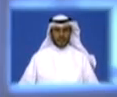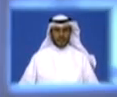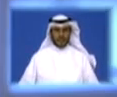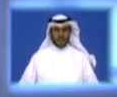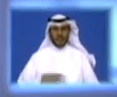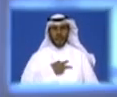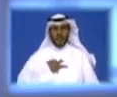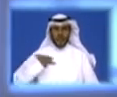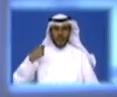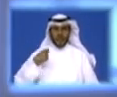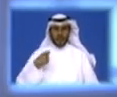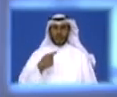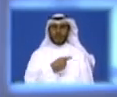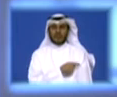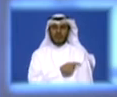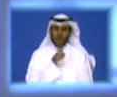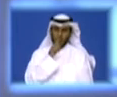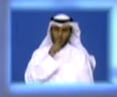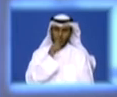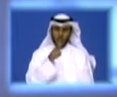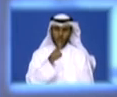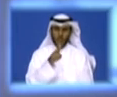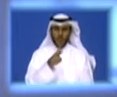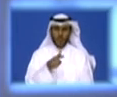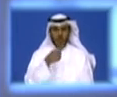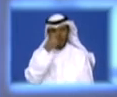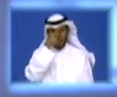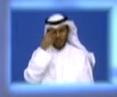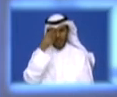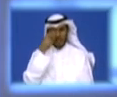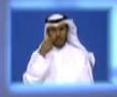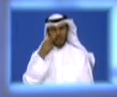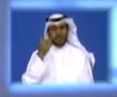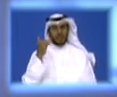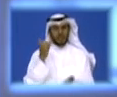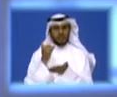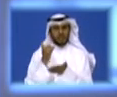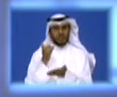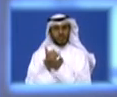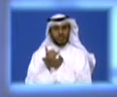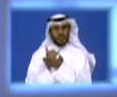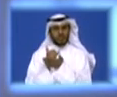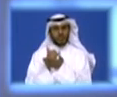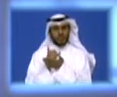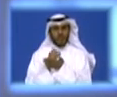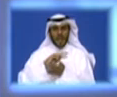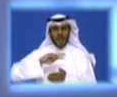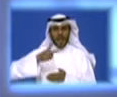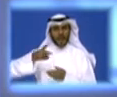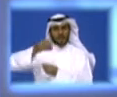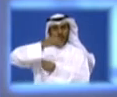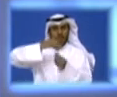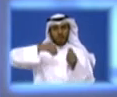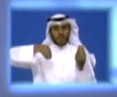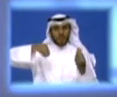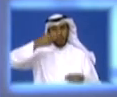قال وزير الصحة دكتور علي العبيدي إن تغيير مسؤولي المكاتب الصحية في داخل أو خارج البلاد أمر